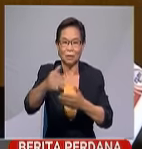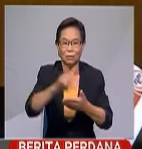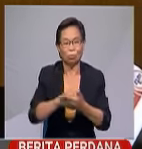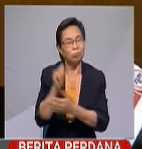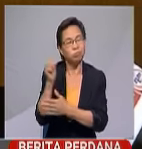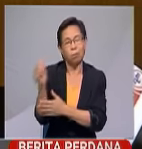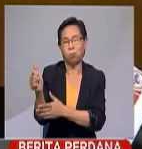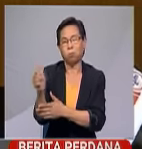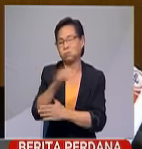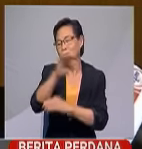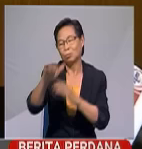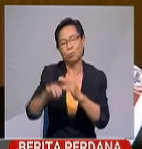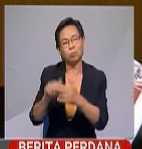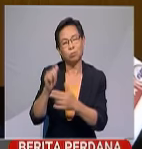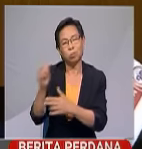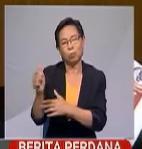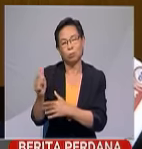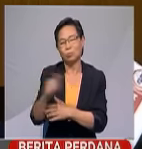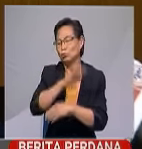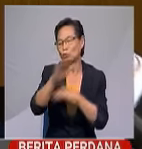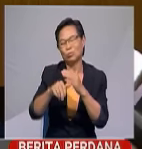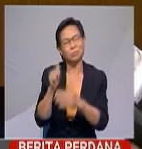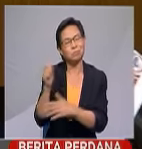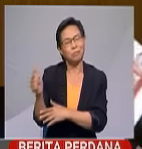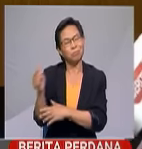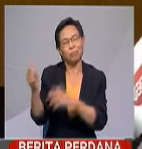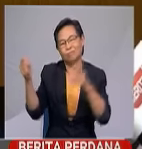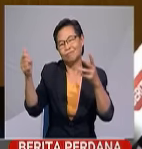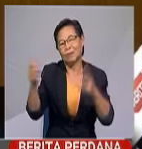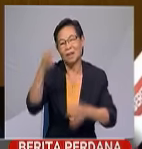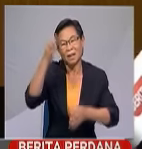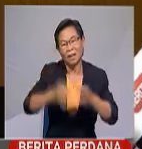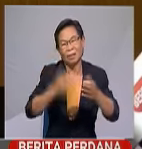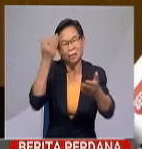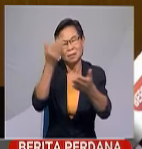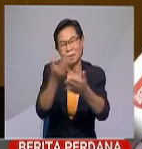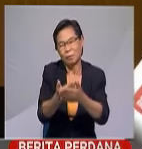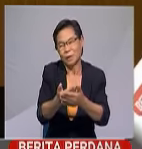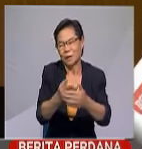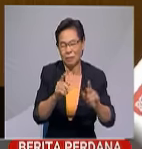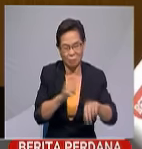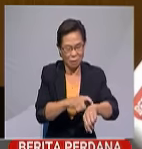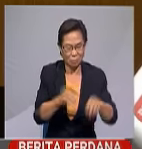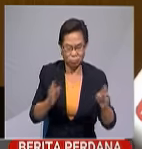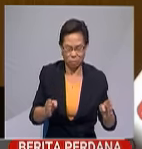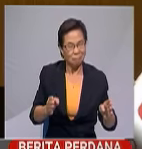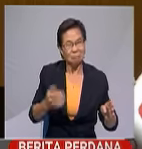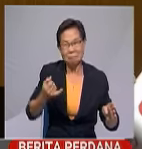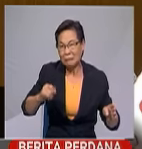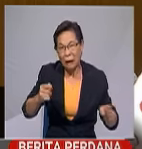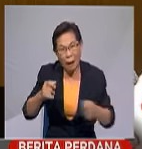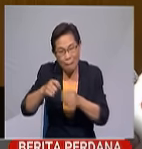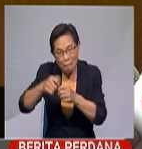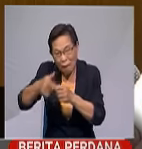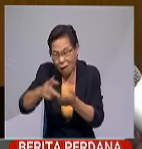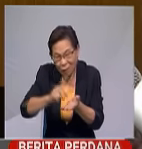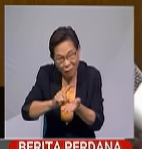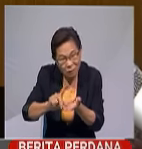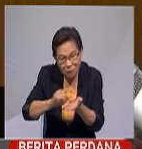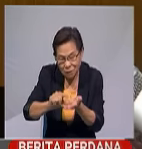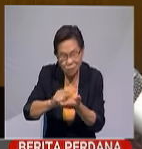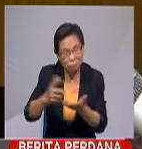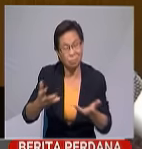automatic. Semua automatic. So kalau dah sampai tempoh tu memang tak dapat selesai juga akan.